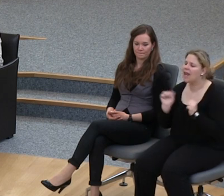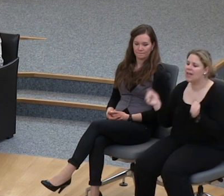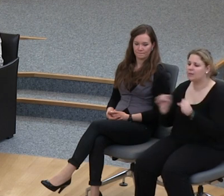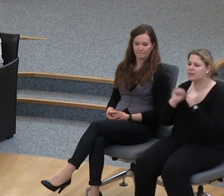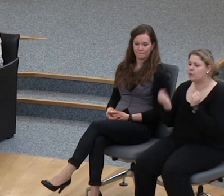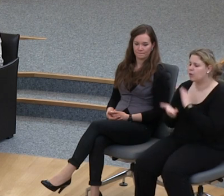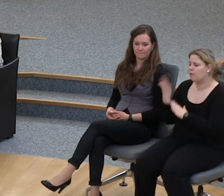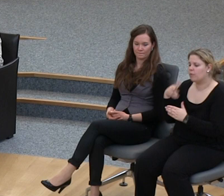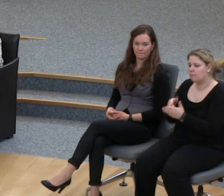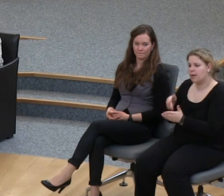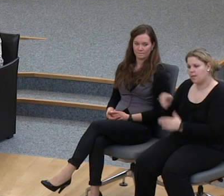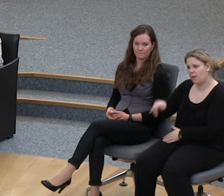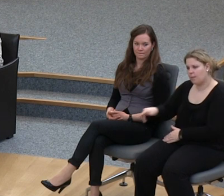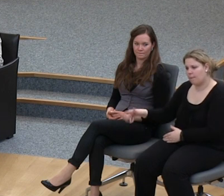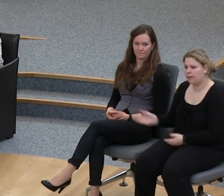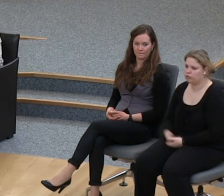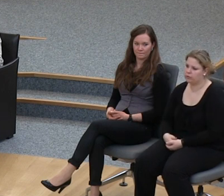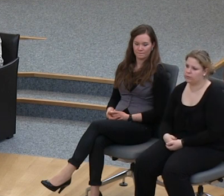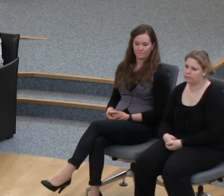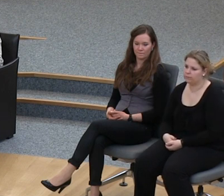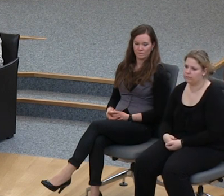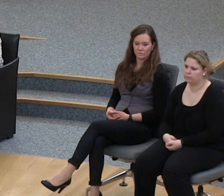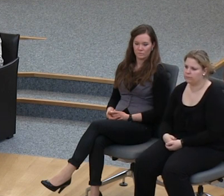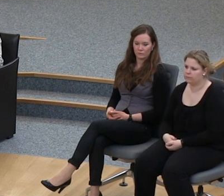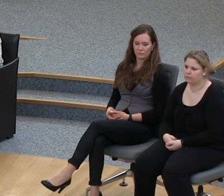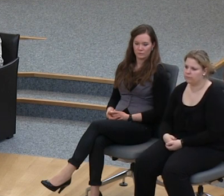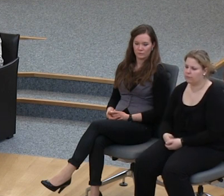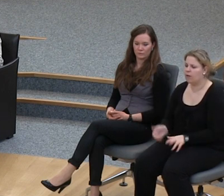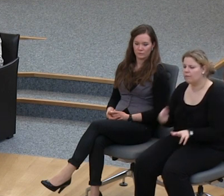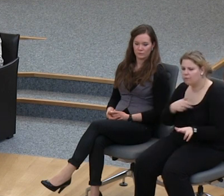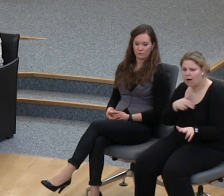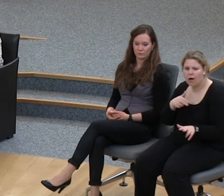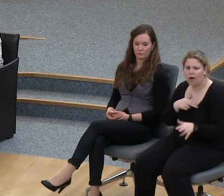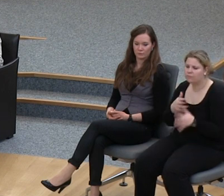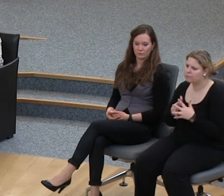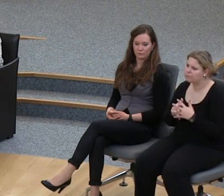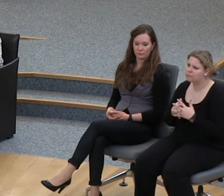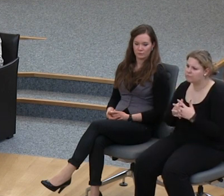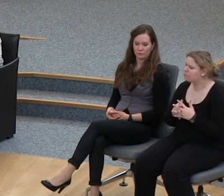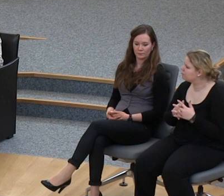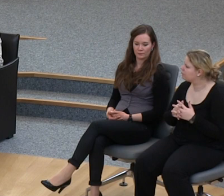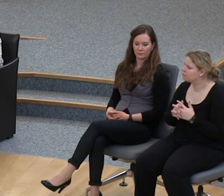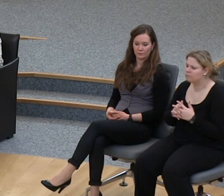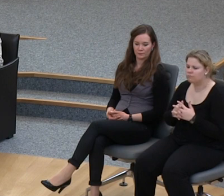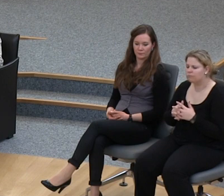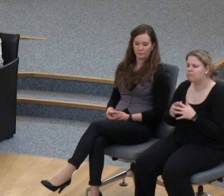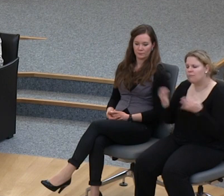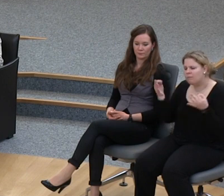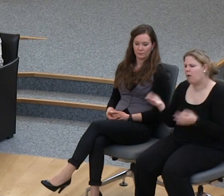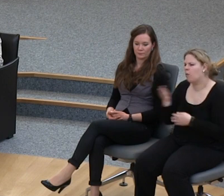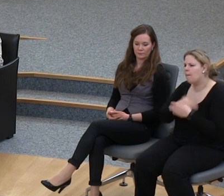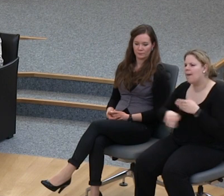und Gesundheitssituation von Menschen mit Behinderung. Also da ist wirklich ein großer